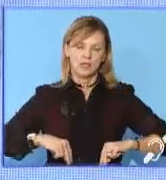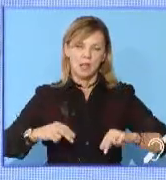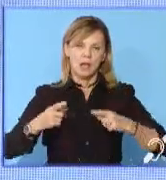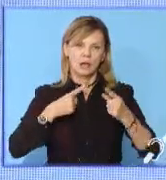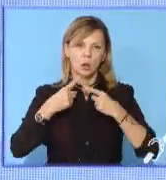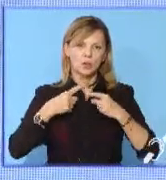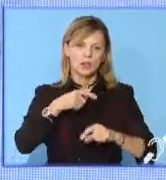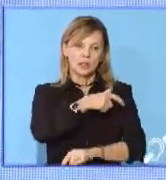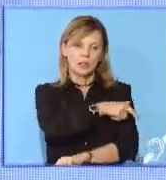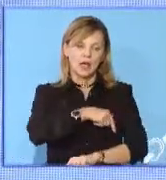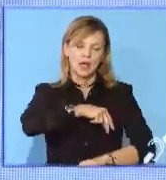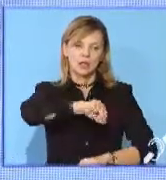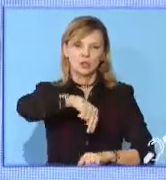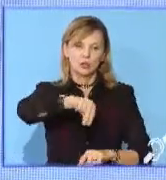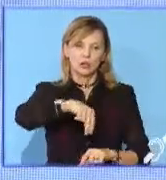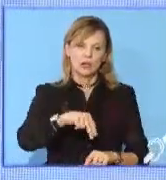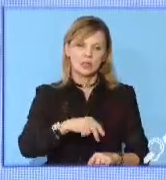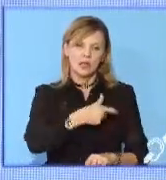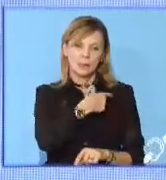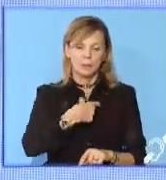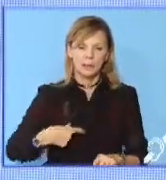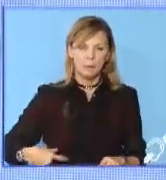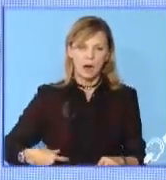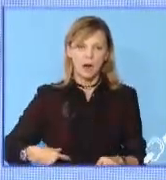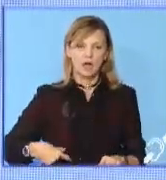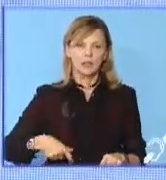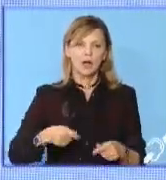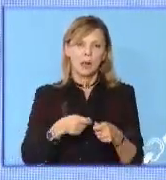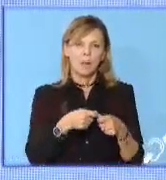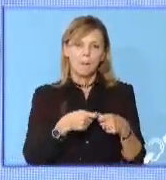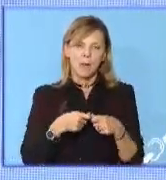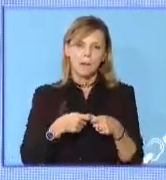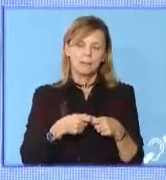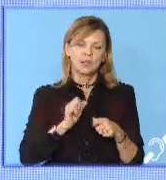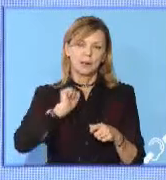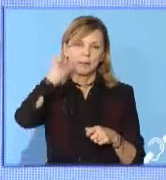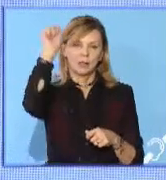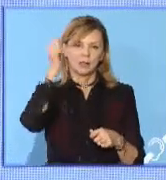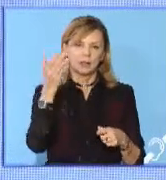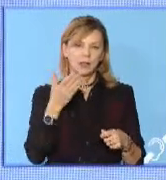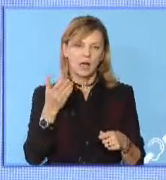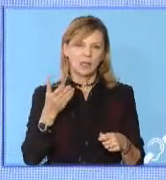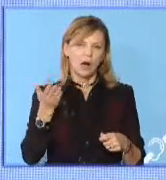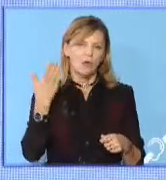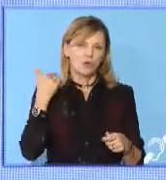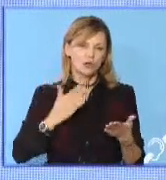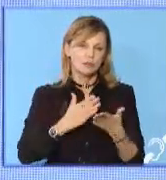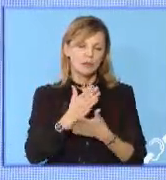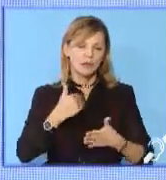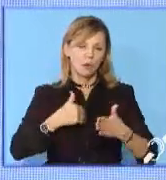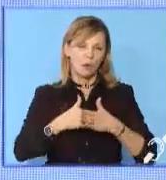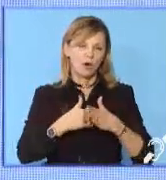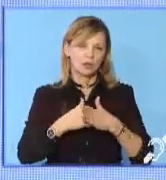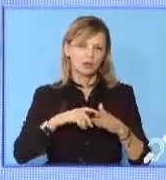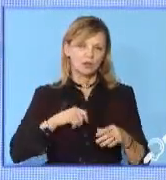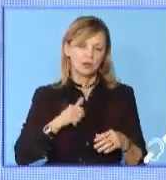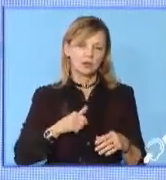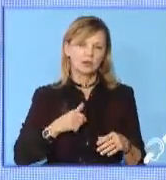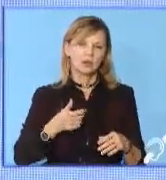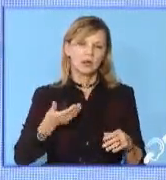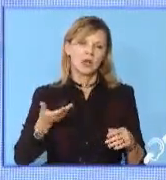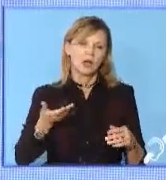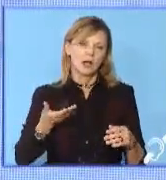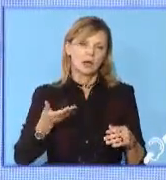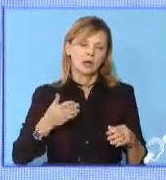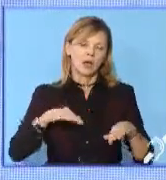consilierii județeni, primarii, membrii noștri de partid care ne-au fost alături, sunt cei care au dat